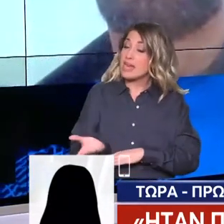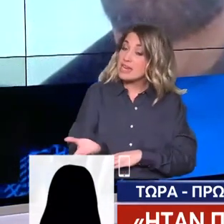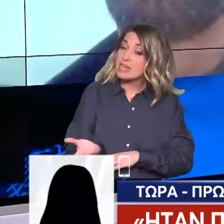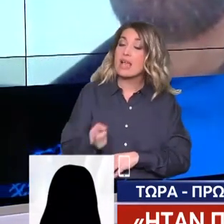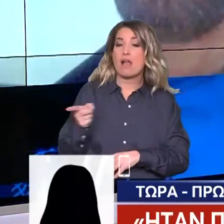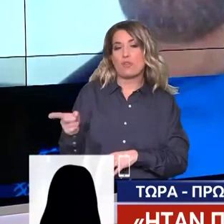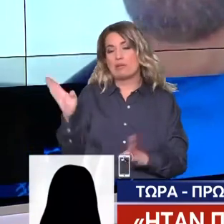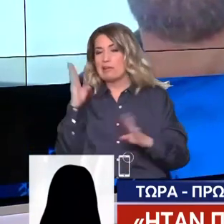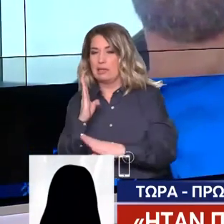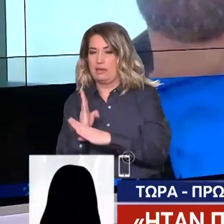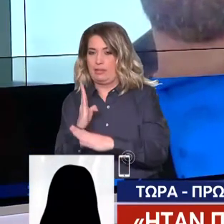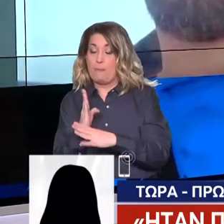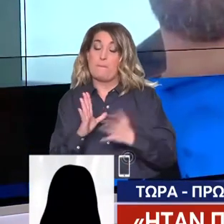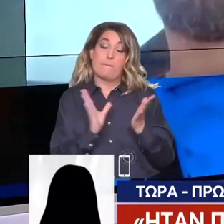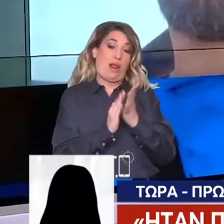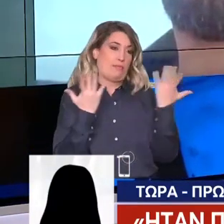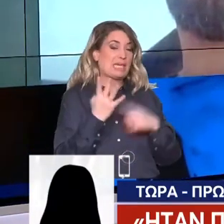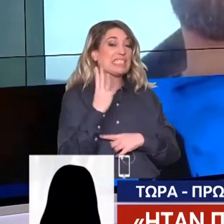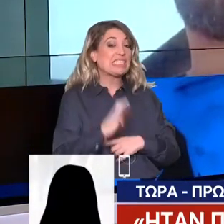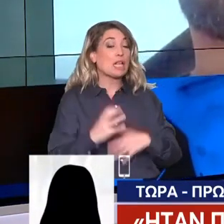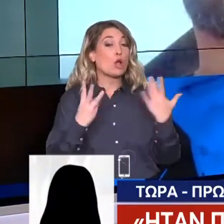κρυβότανε, γιατί άμα περάσει το 48ωρο,